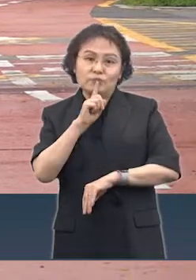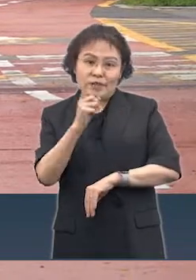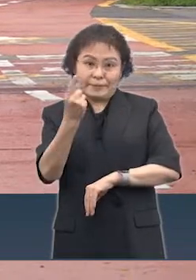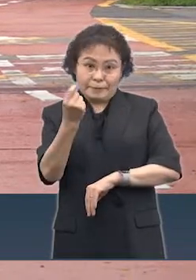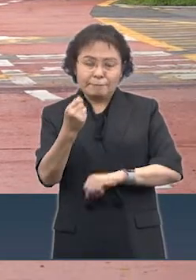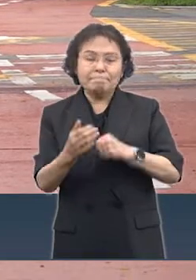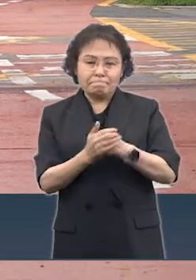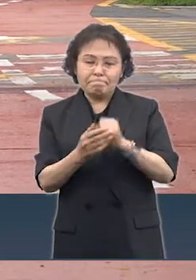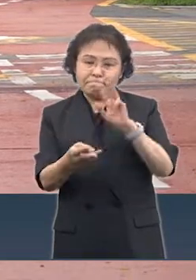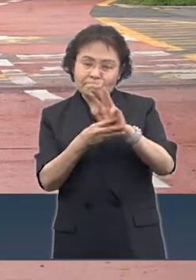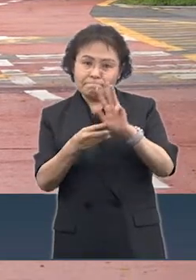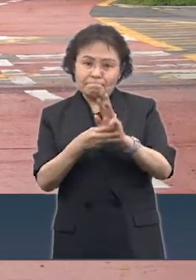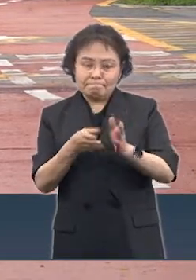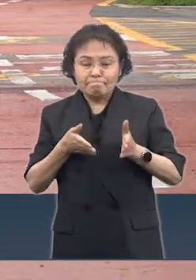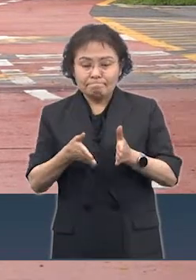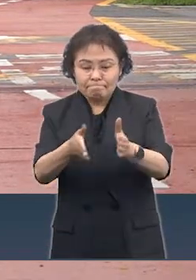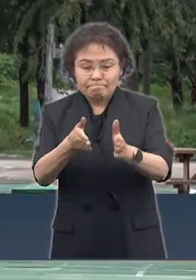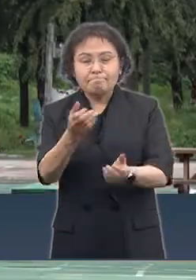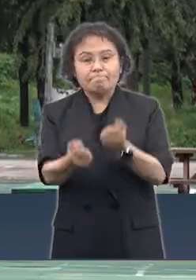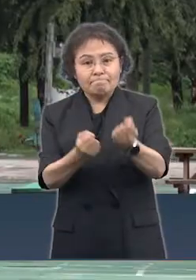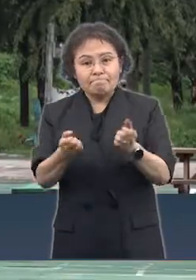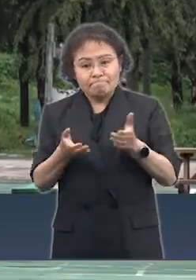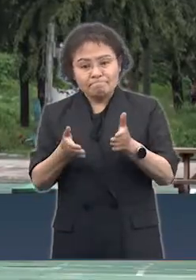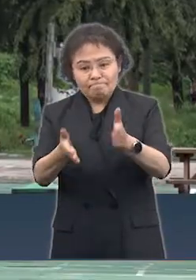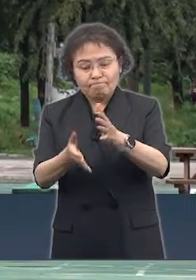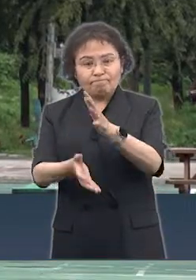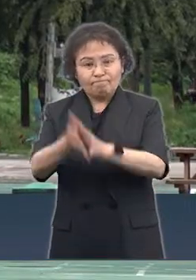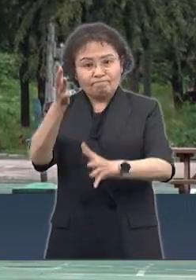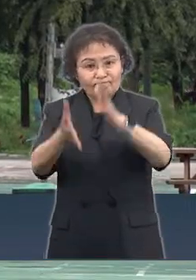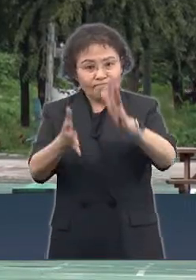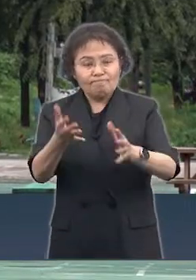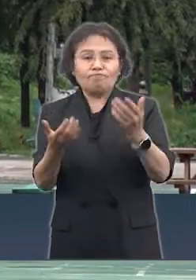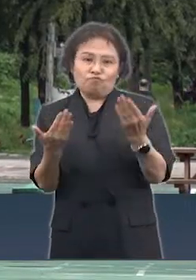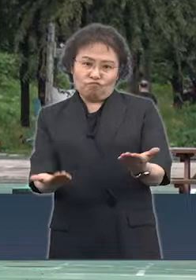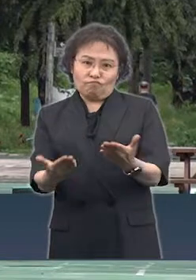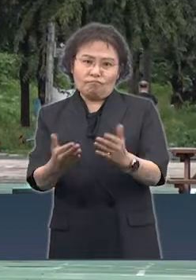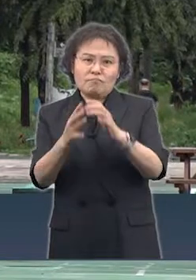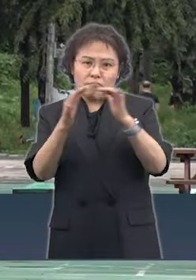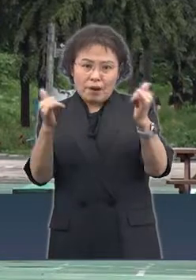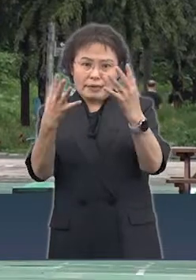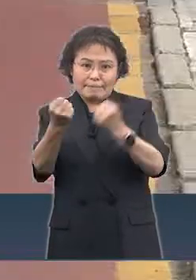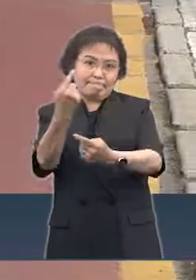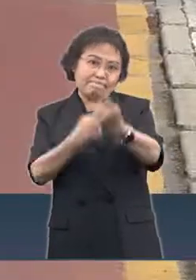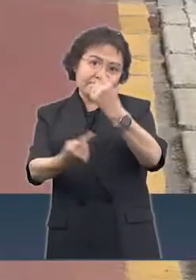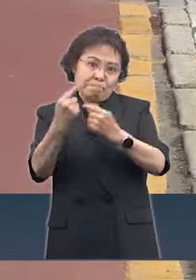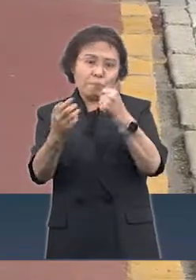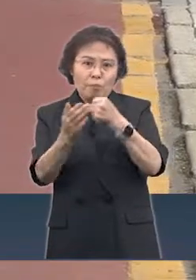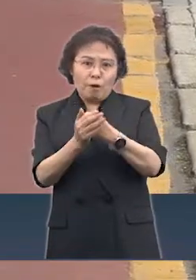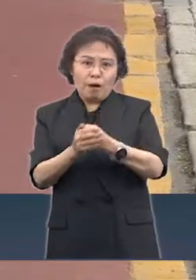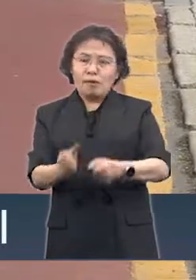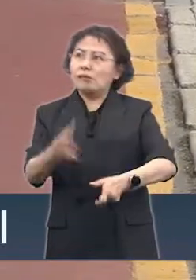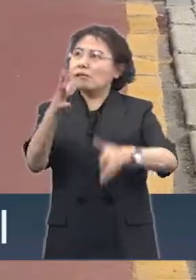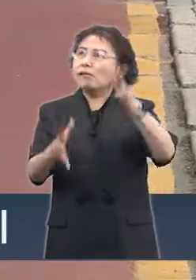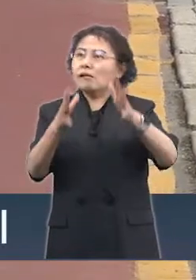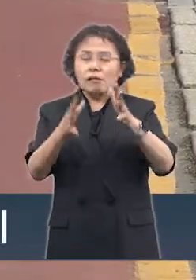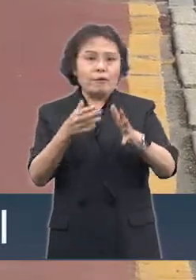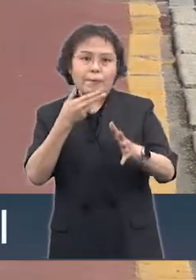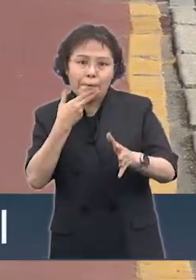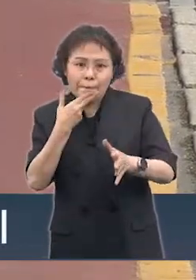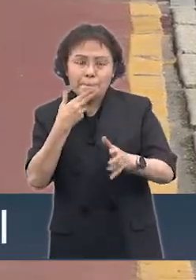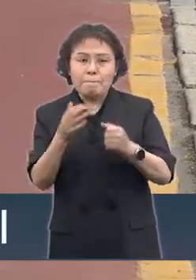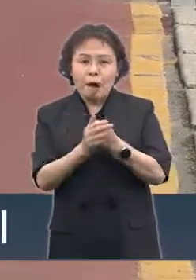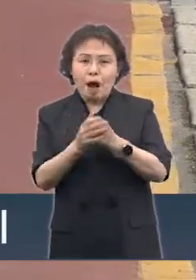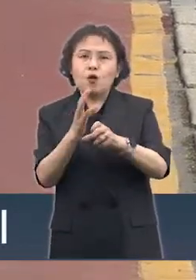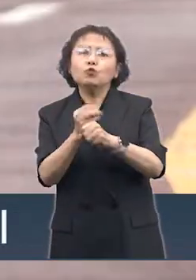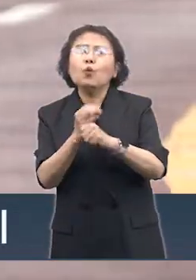중량 찬 산책로와 자전거길 은 도심 속 휴식 공간으로 많은 주민이 찾고 있지만 주변에 특정 건물이나 정확한 위치